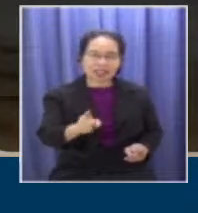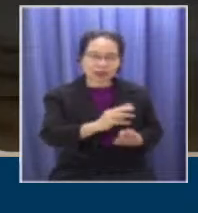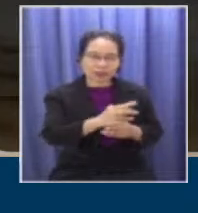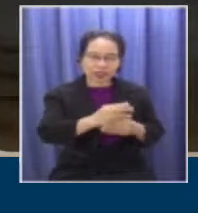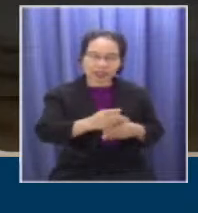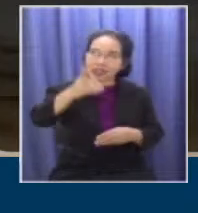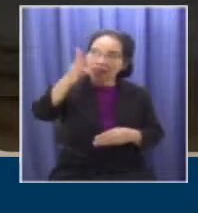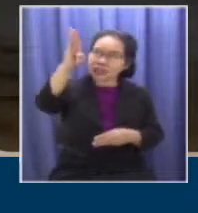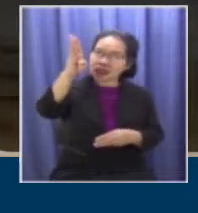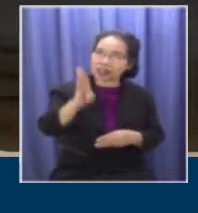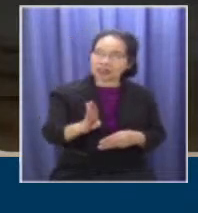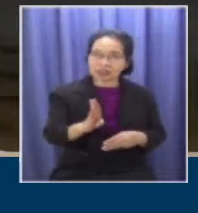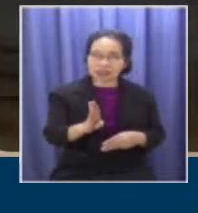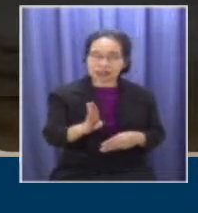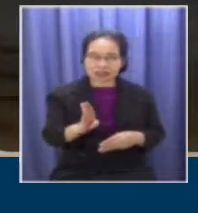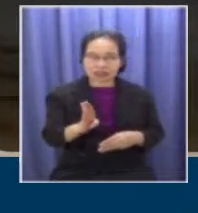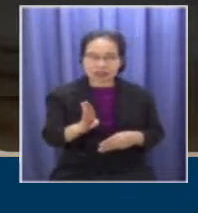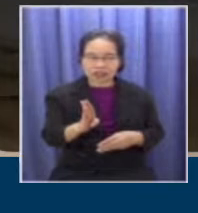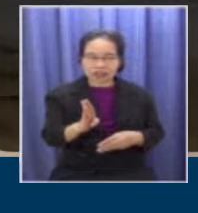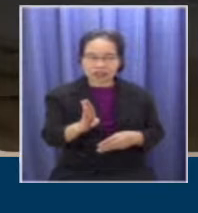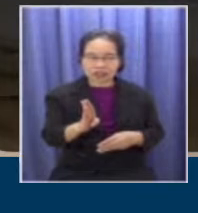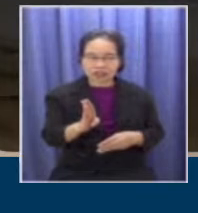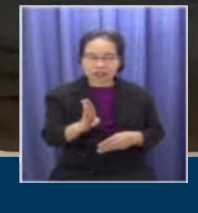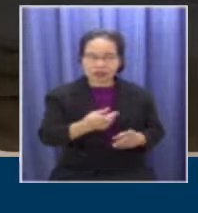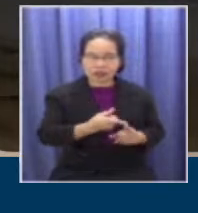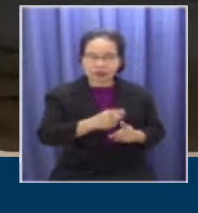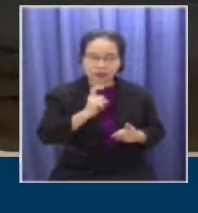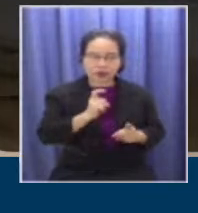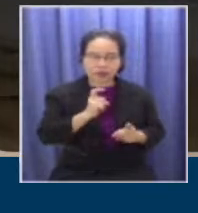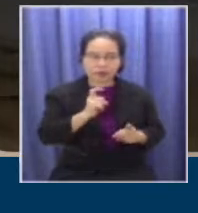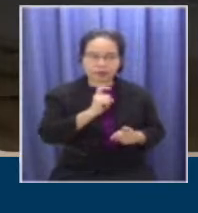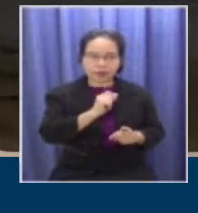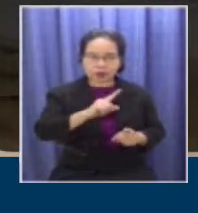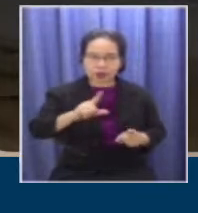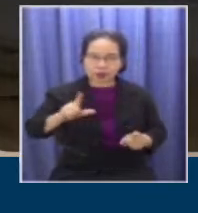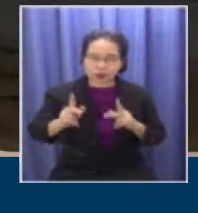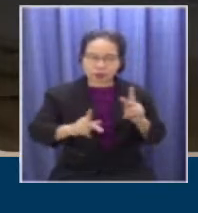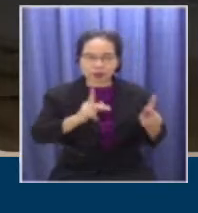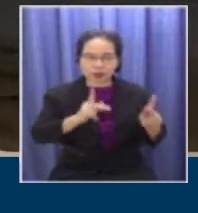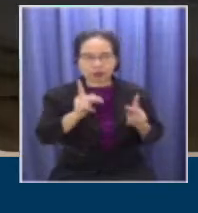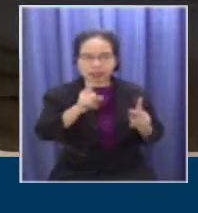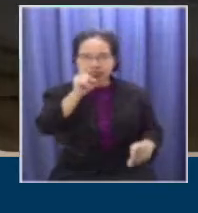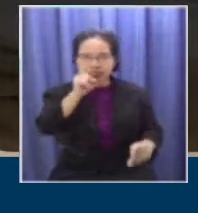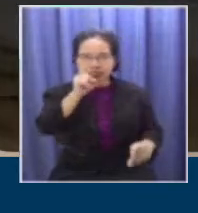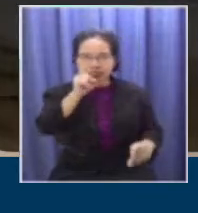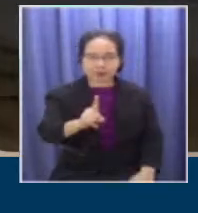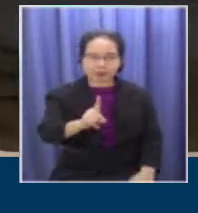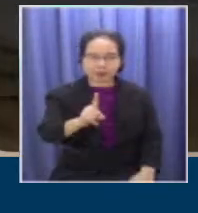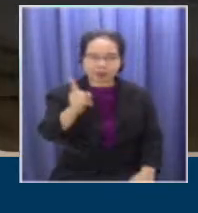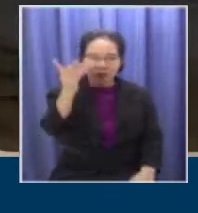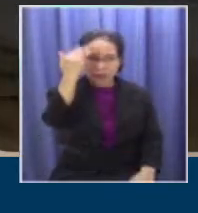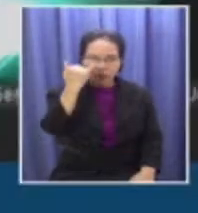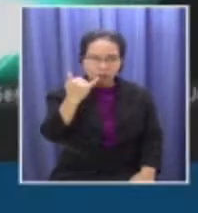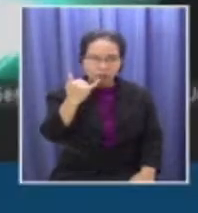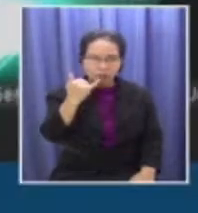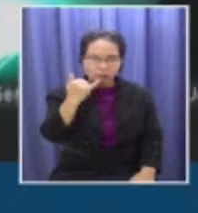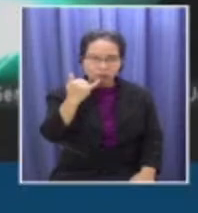ewiase mu pɛ ɛna nipa betumi atena na Onyankopɔn